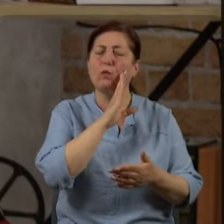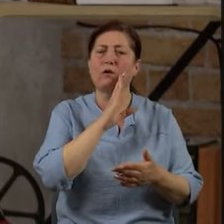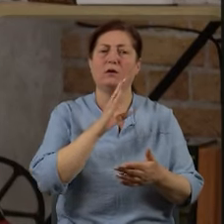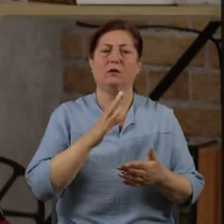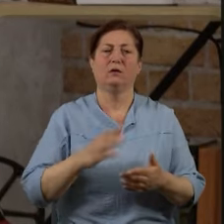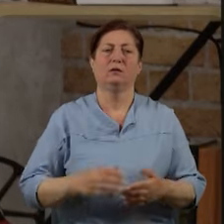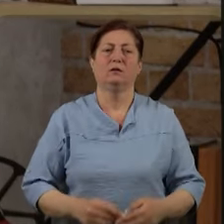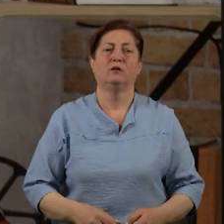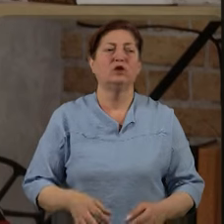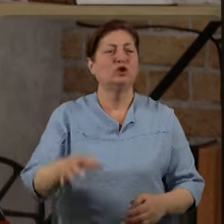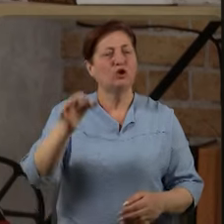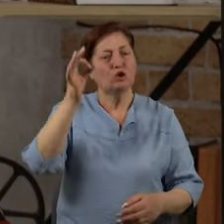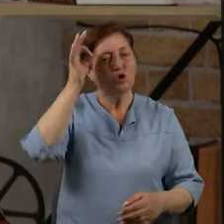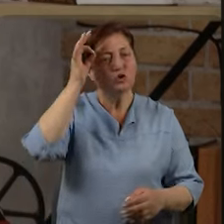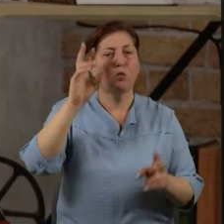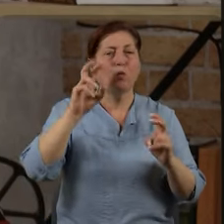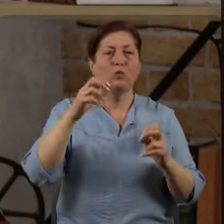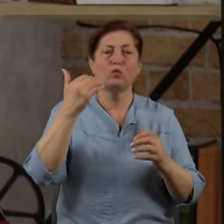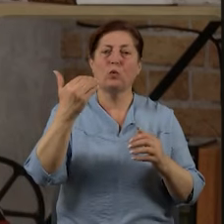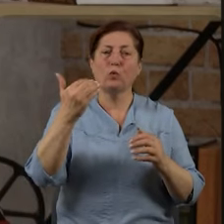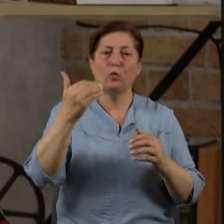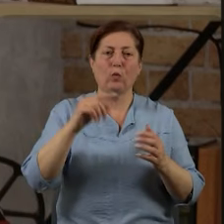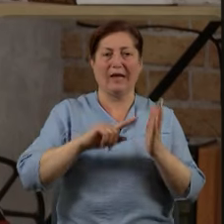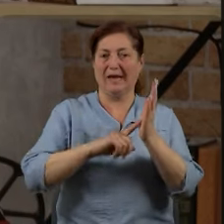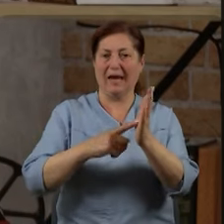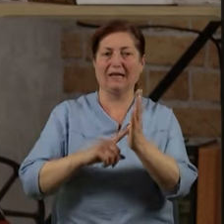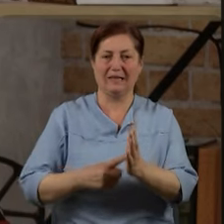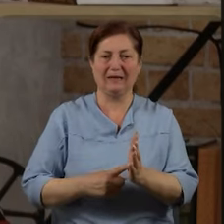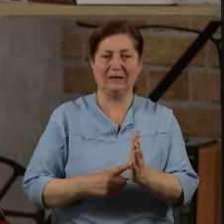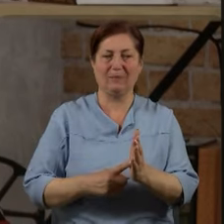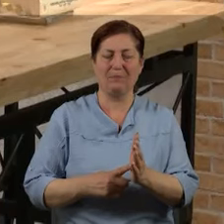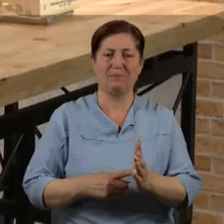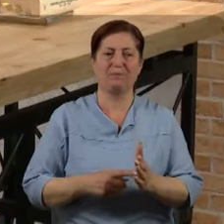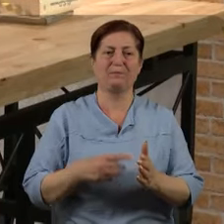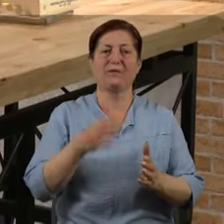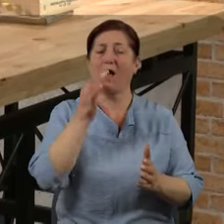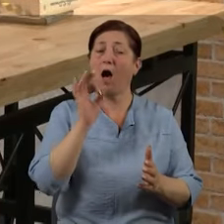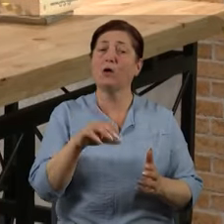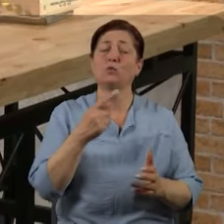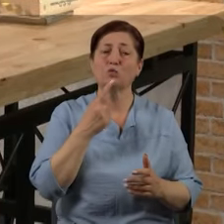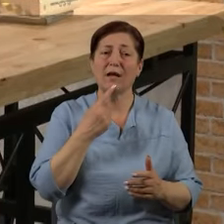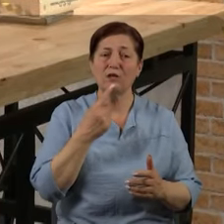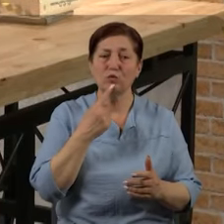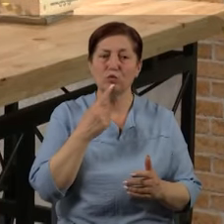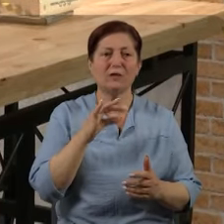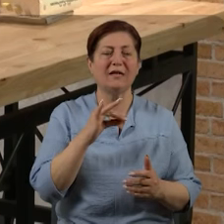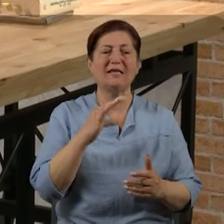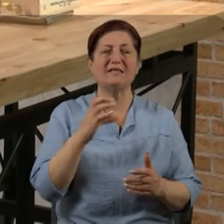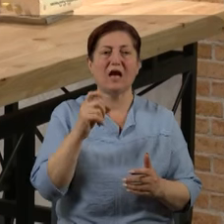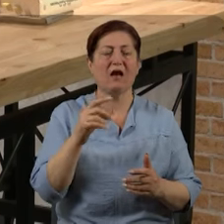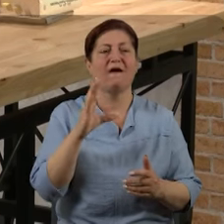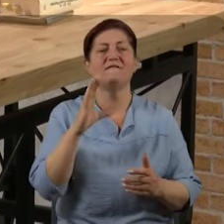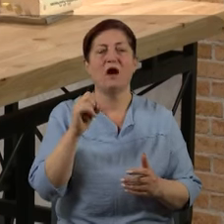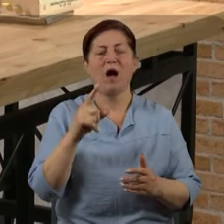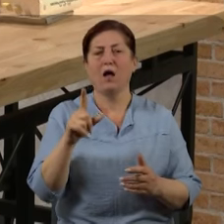հանդեպ հիշողության իր թիրախները կետերը, հա, մենք տեսանք տեսքը Անուշ Լեզուն, Իսահակյանի մոտ, Վահան Տերյանի մոտ,